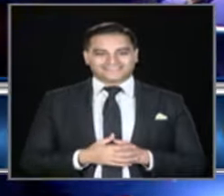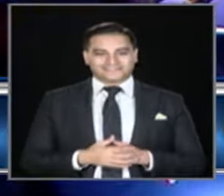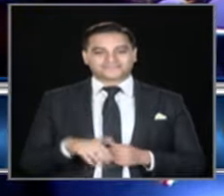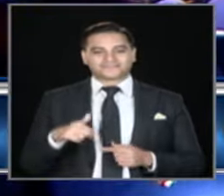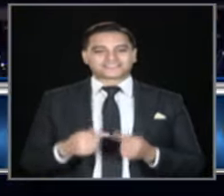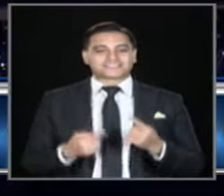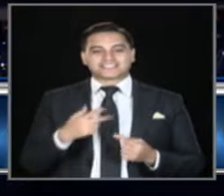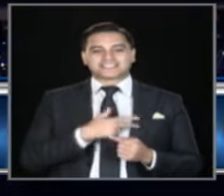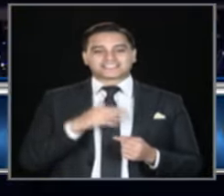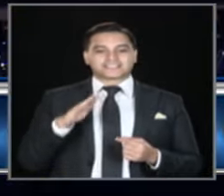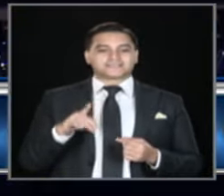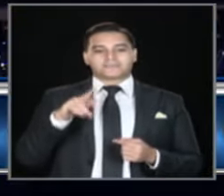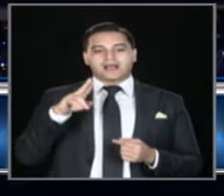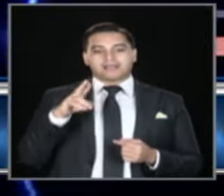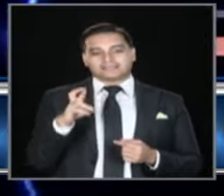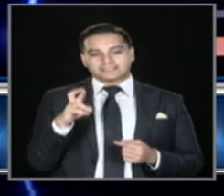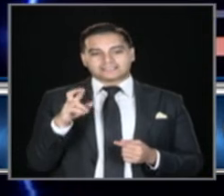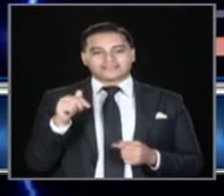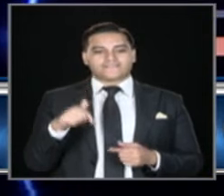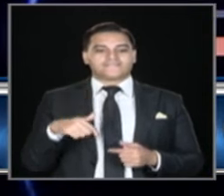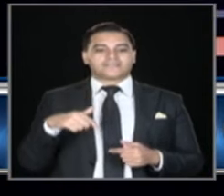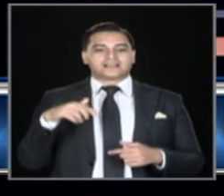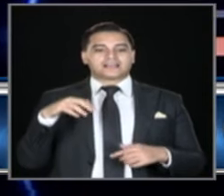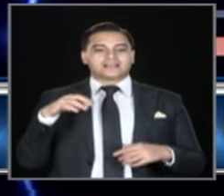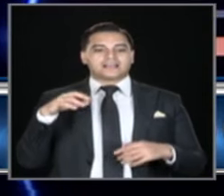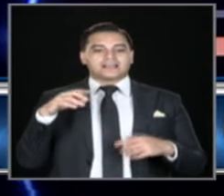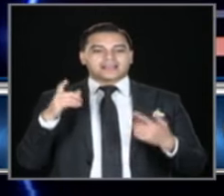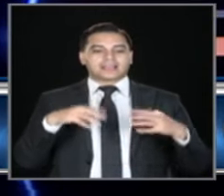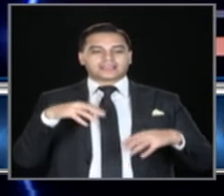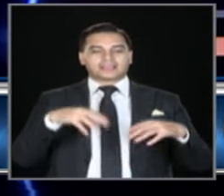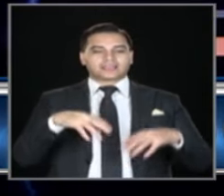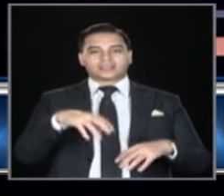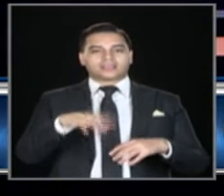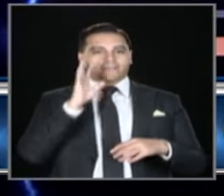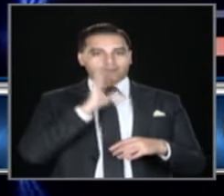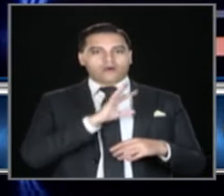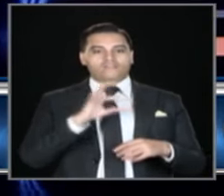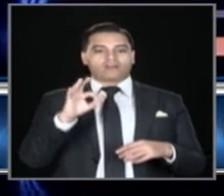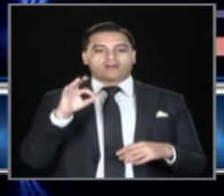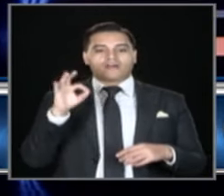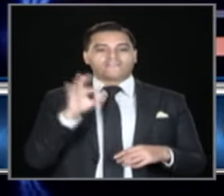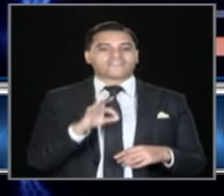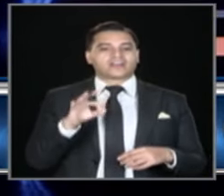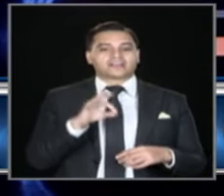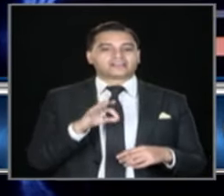الالت تقع الجزير سباتس باحدى القارات فما